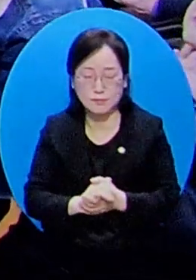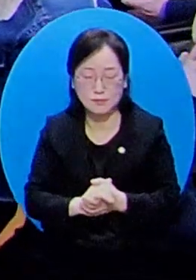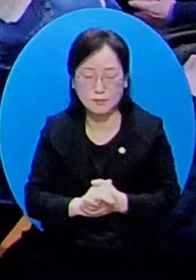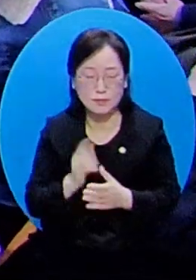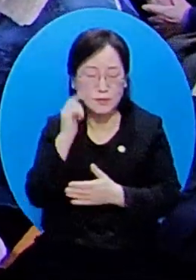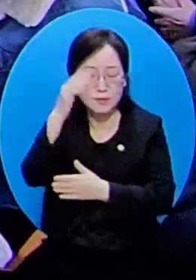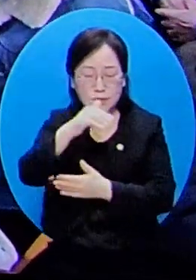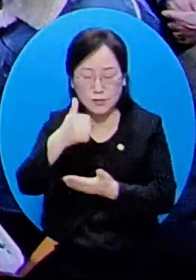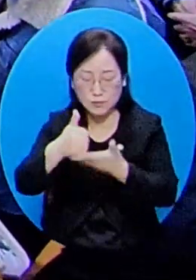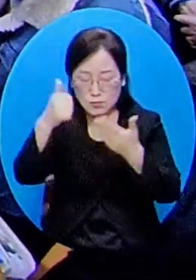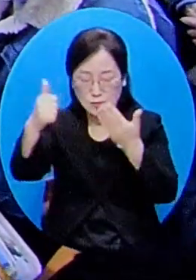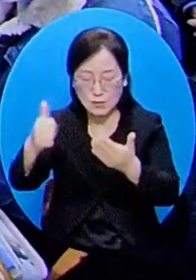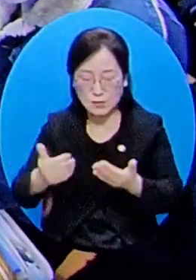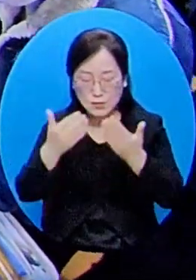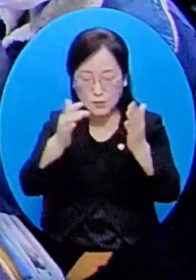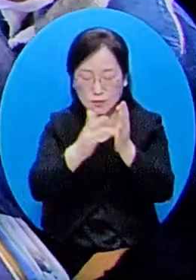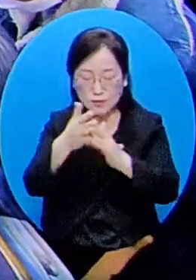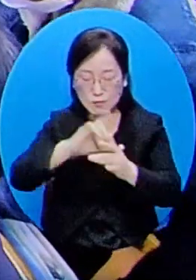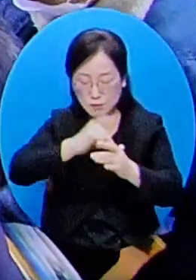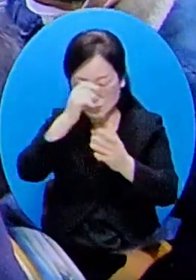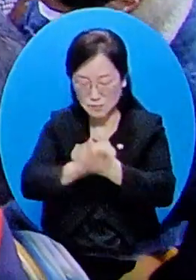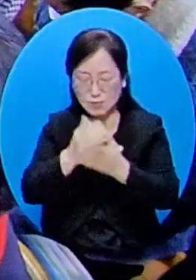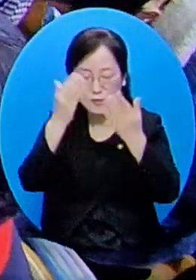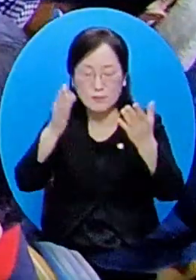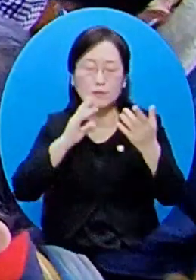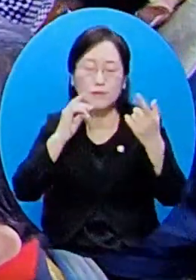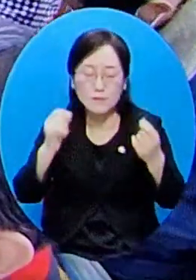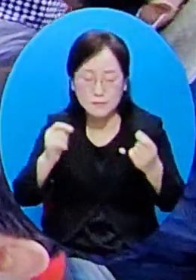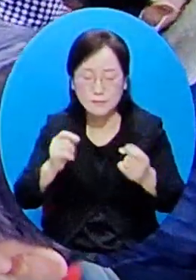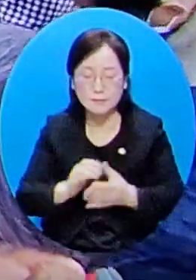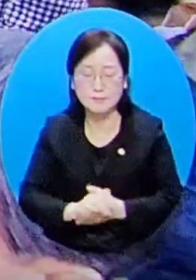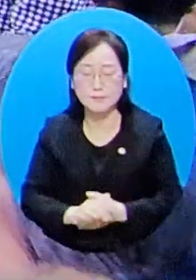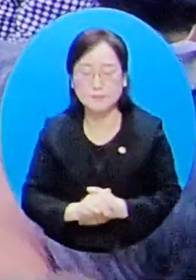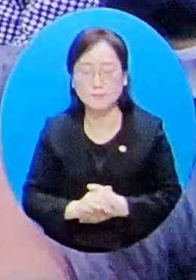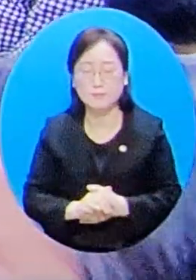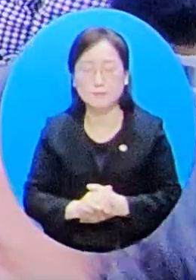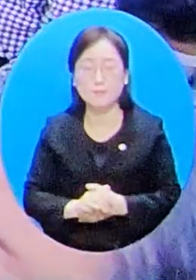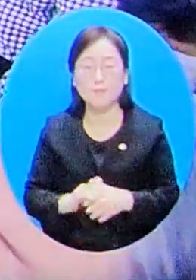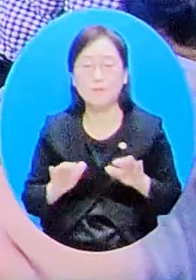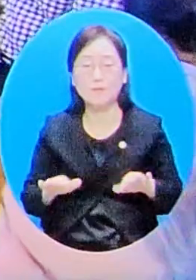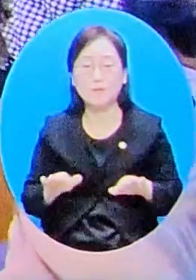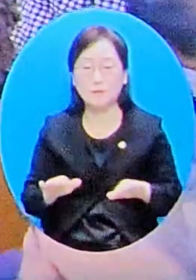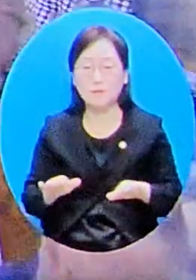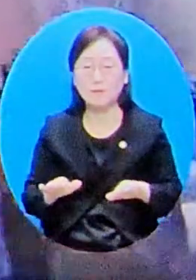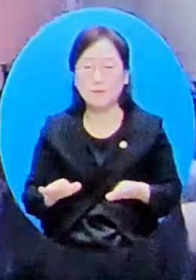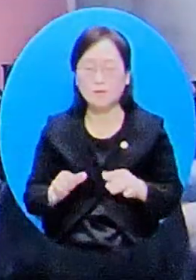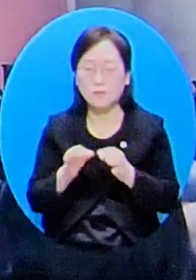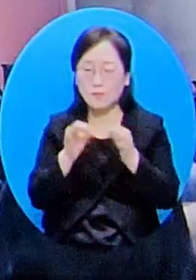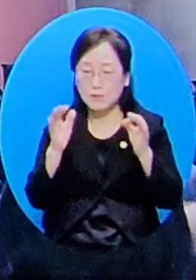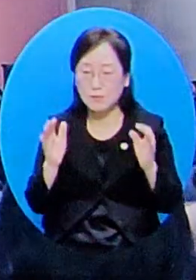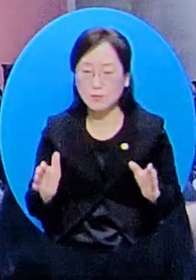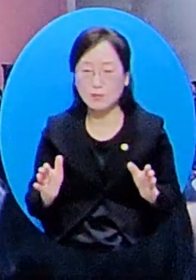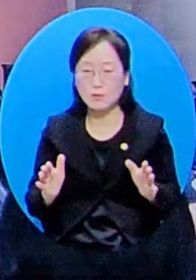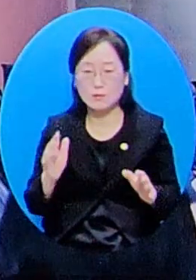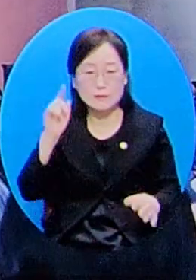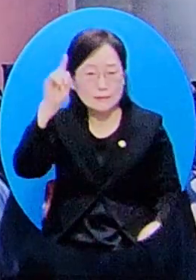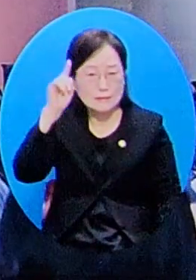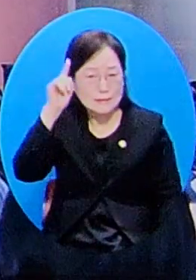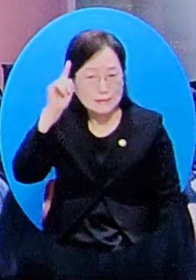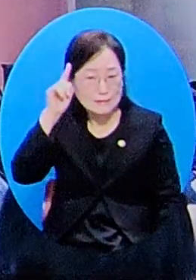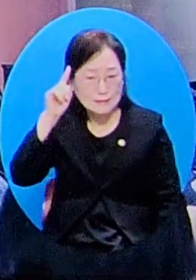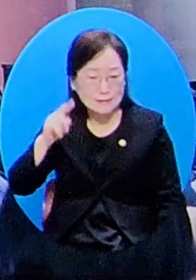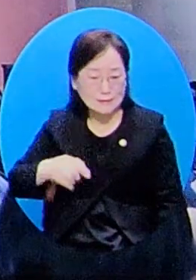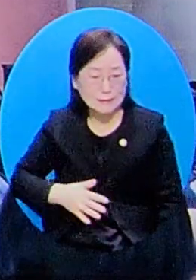영광을 주께 돌려고 예수님의 이름으로 기도 올리옵나이다. 아멘. 오늘 오랫동안 신경성 위장병으로